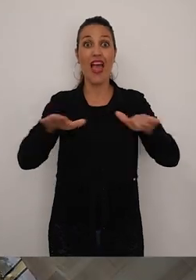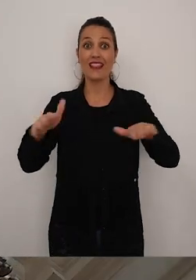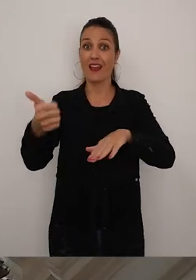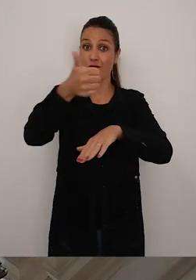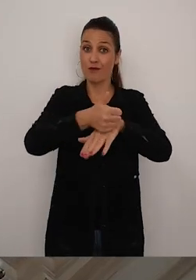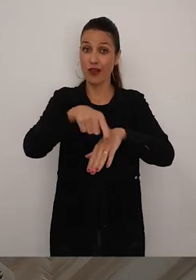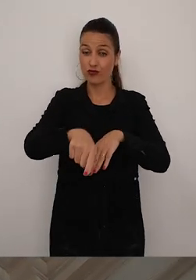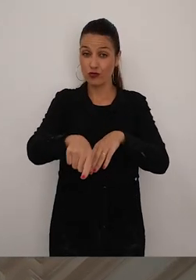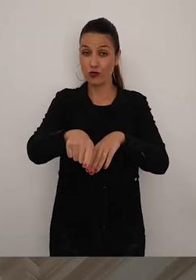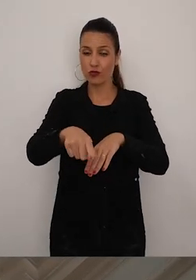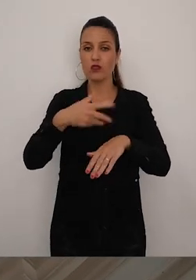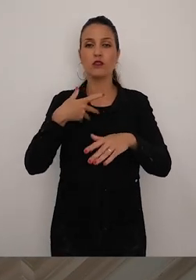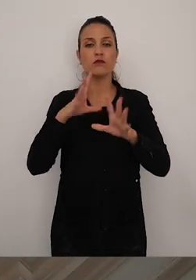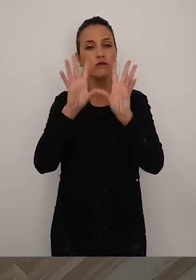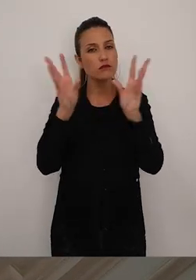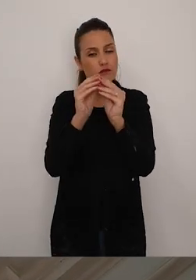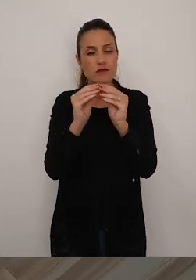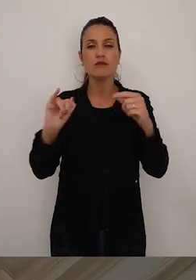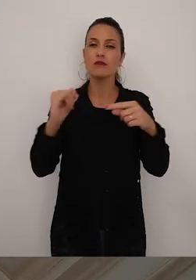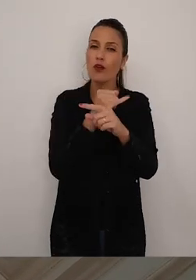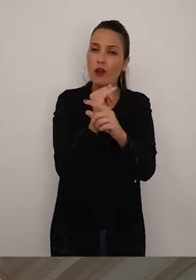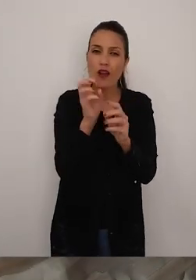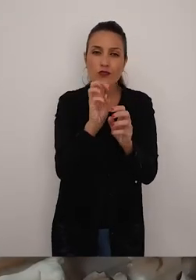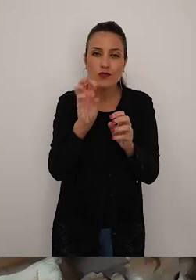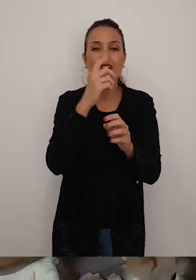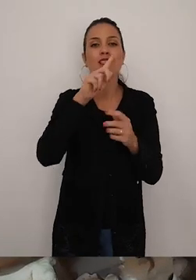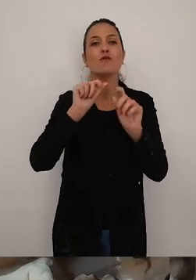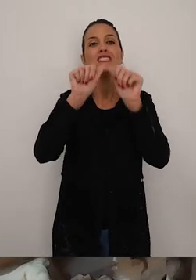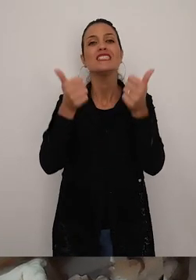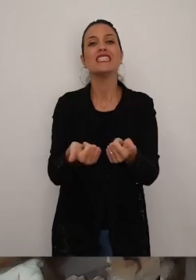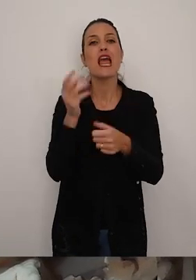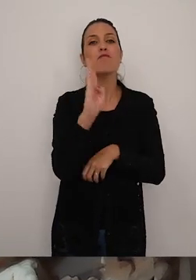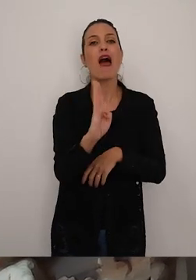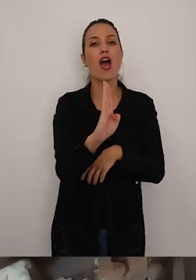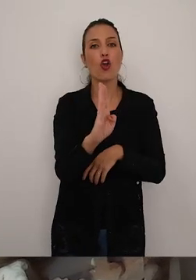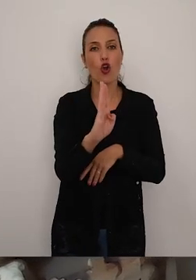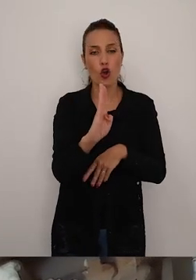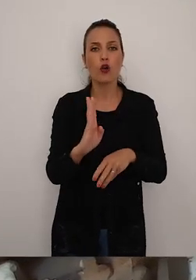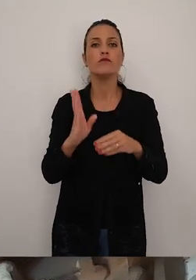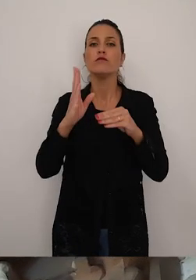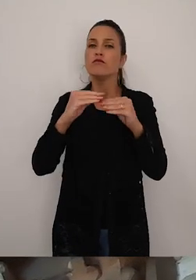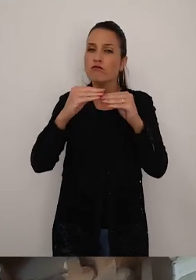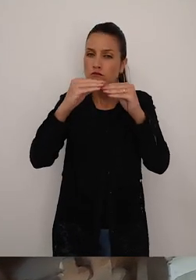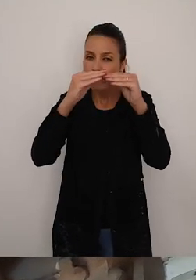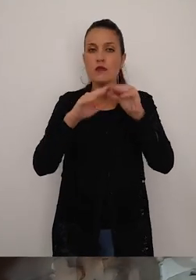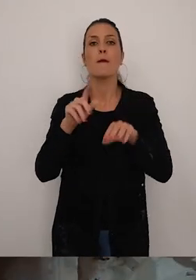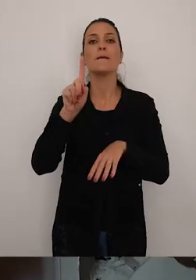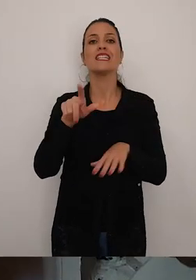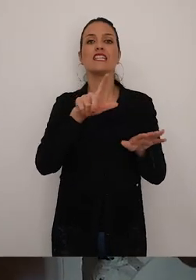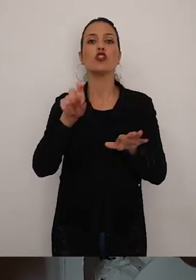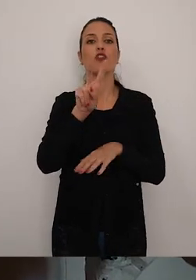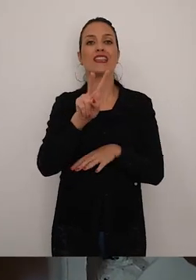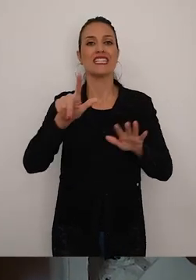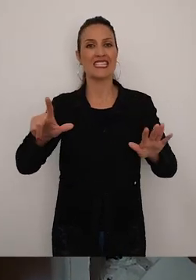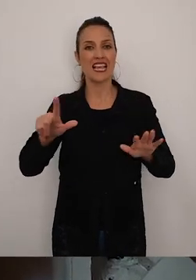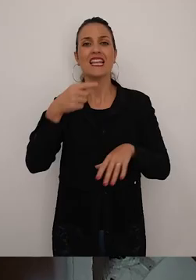L'altare maggiore è un concentrato di decorazioni e fregi artistici in stile barocco e venne costruito nel